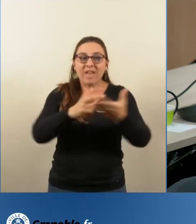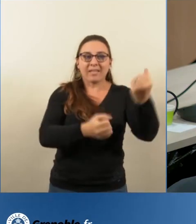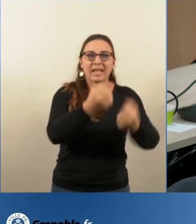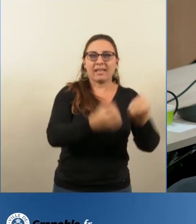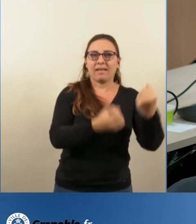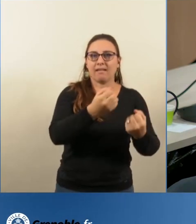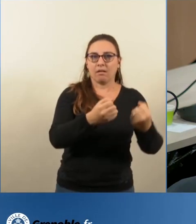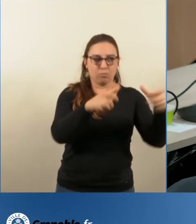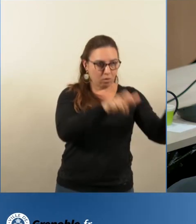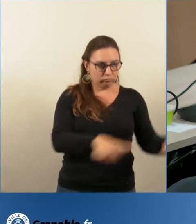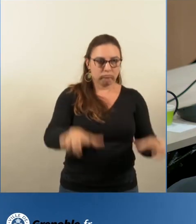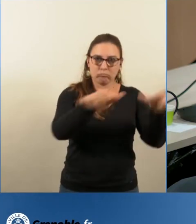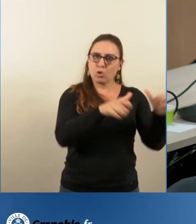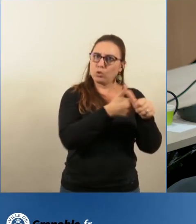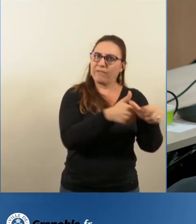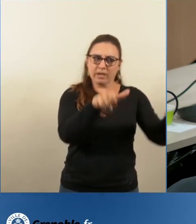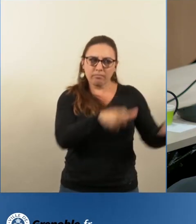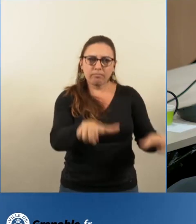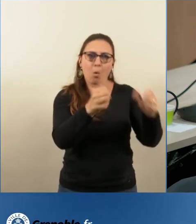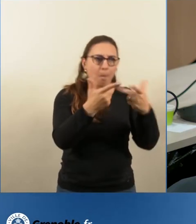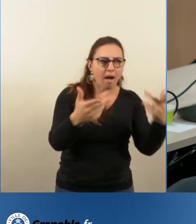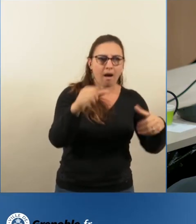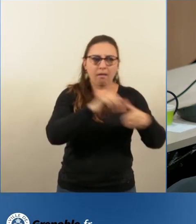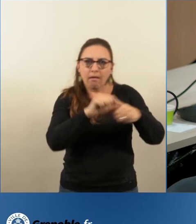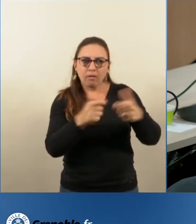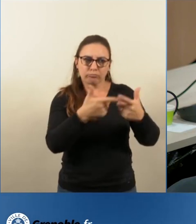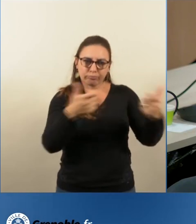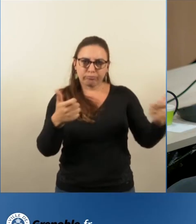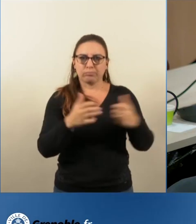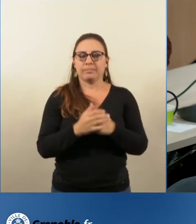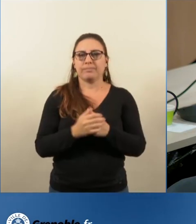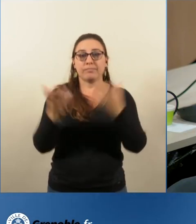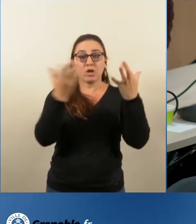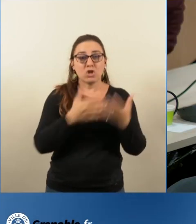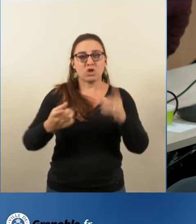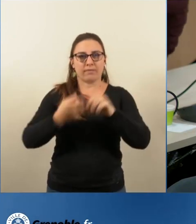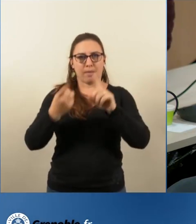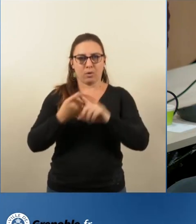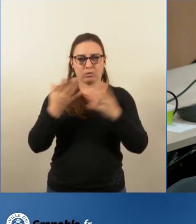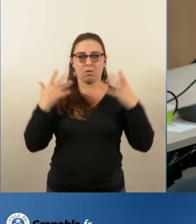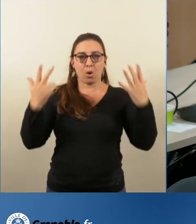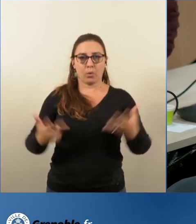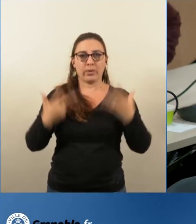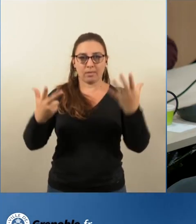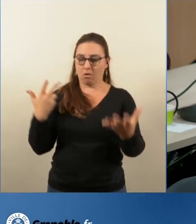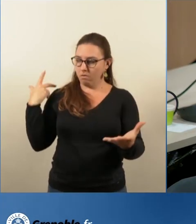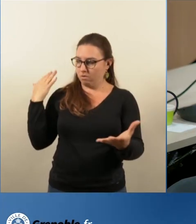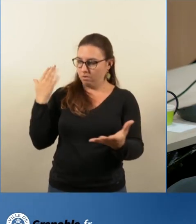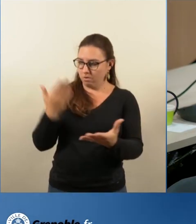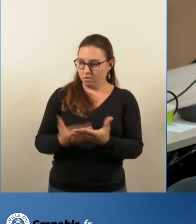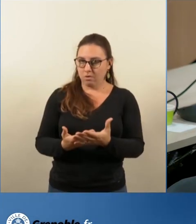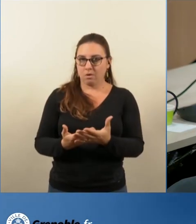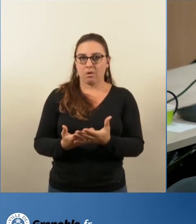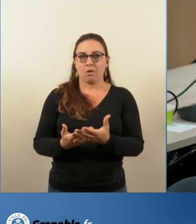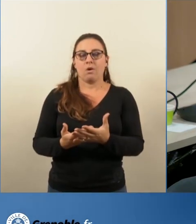nous suivons et donc là pour avoir un chiffre à retenir en 8 ans les 8 dernières années la consommation